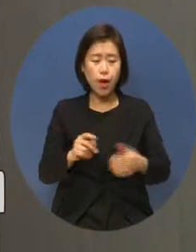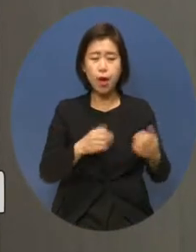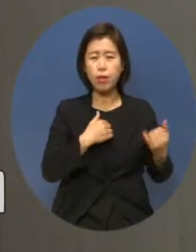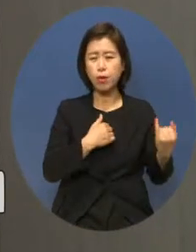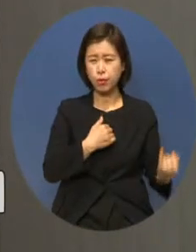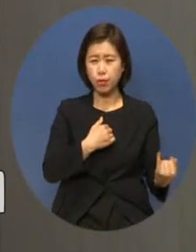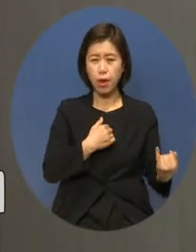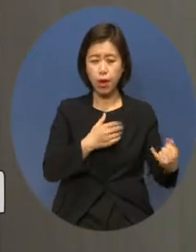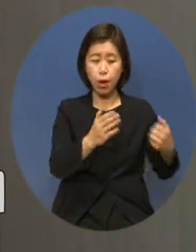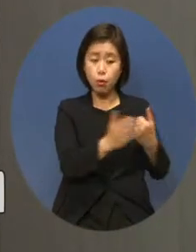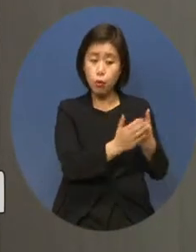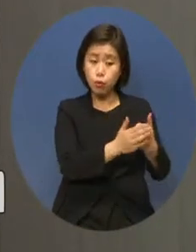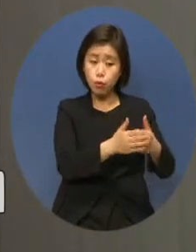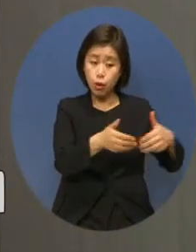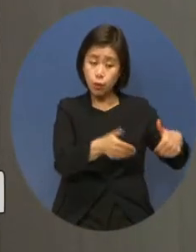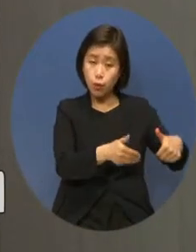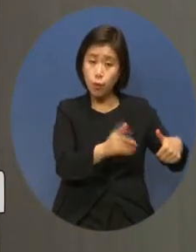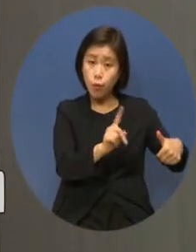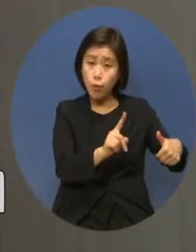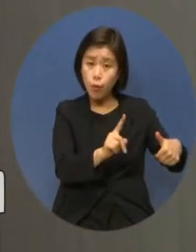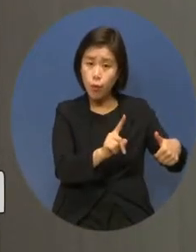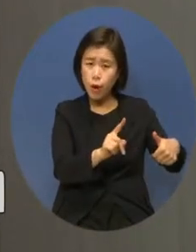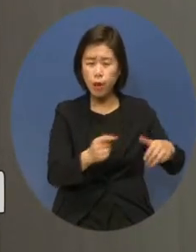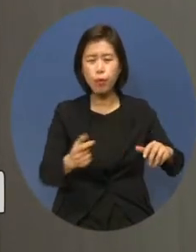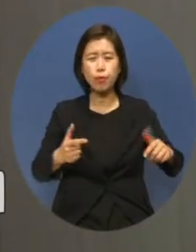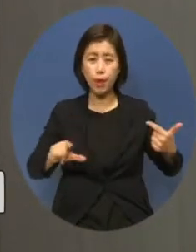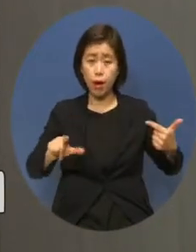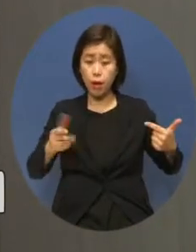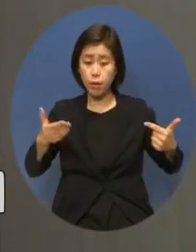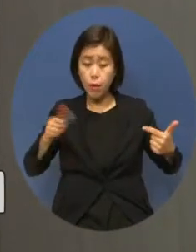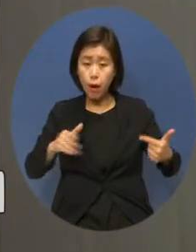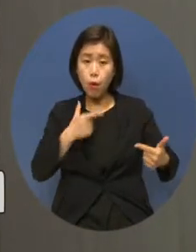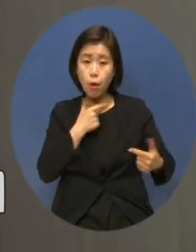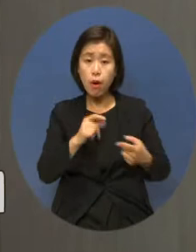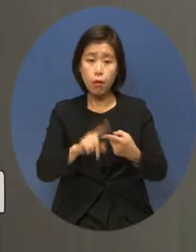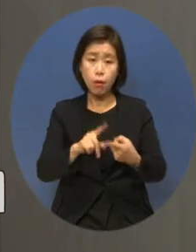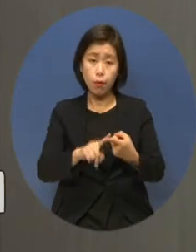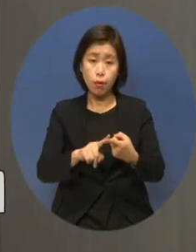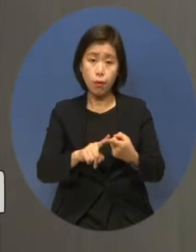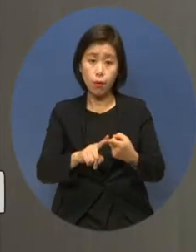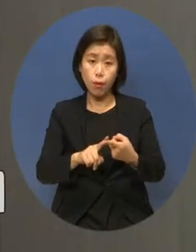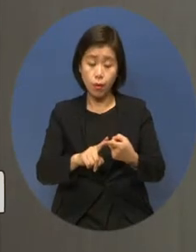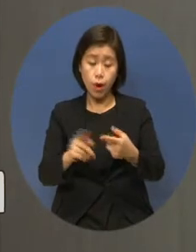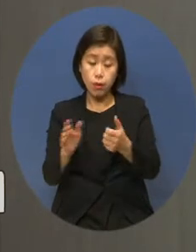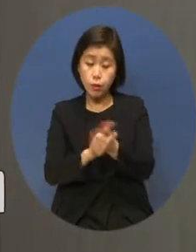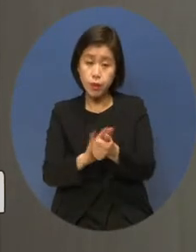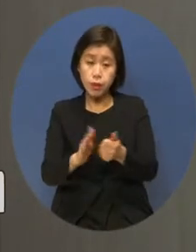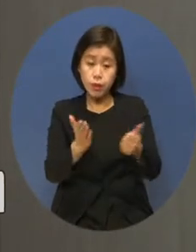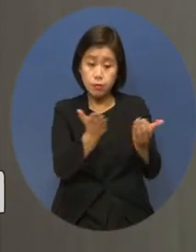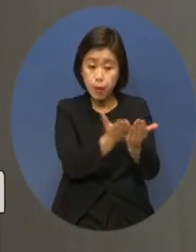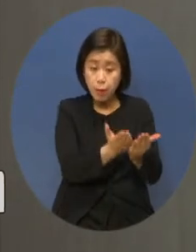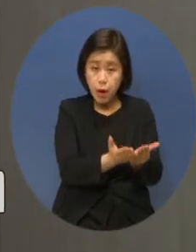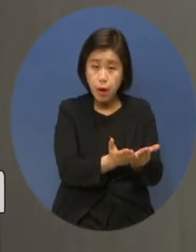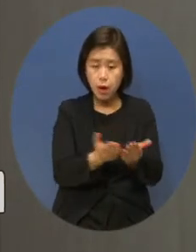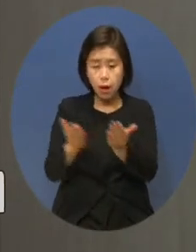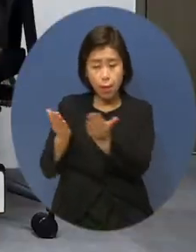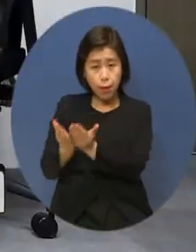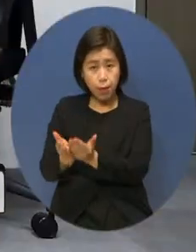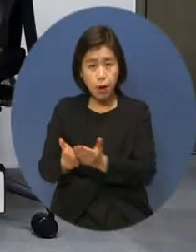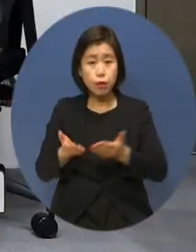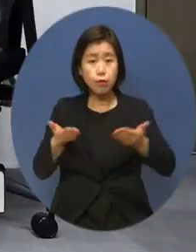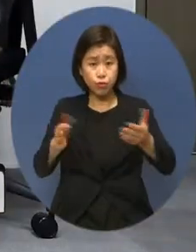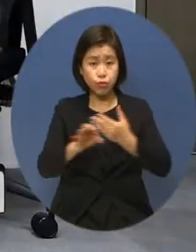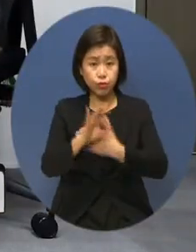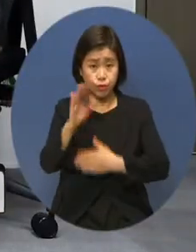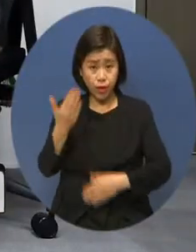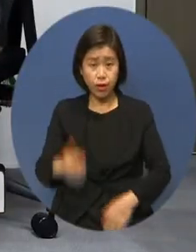있지만 다르면 다르게 지원하면 되는 거죠. 그런 관점에서 이 탈시설을 준비하는 것이 일단은 중요했어요. 근데